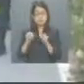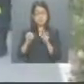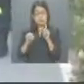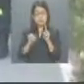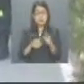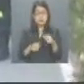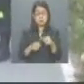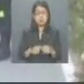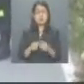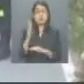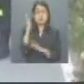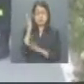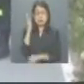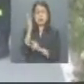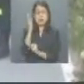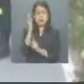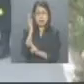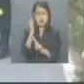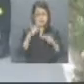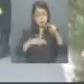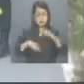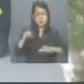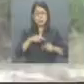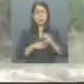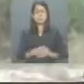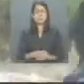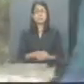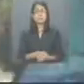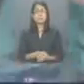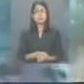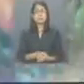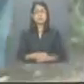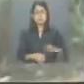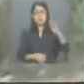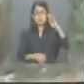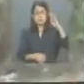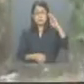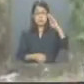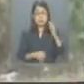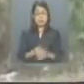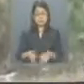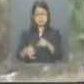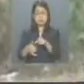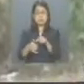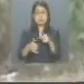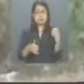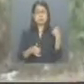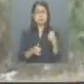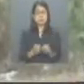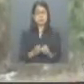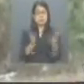แงะจังหวัดนราธิวาสนะคะทำให้อาสาสมัครทหารพรานปิยพงษ์ลีนะถูกสะเก็ดระเบิดได้รับบาดเจ็